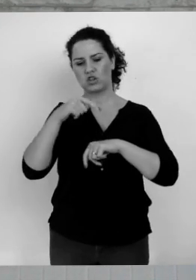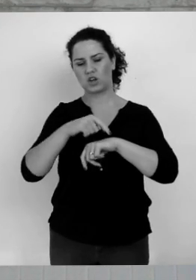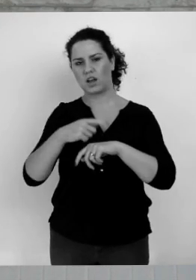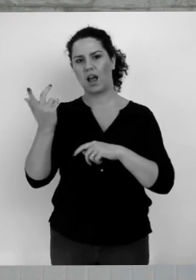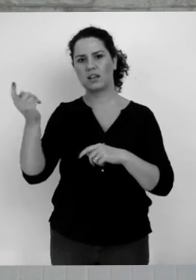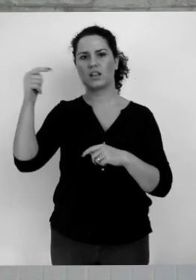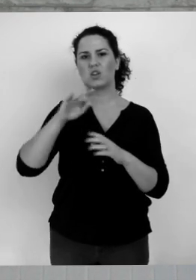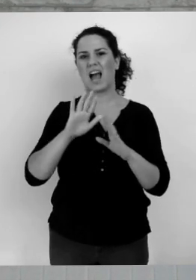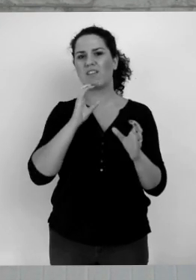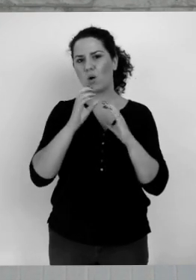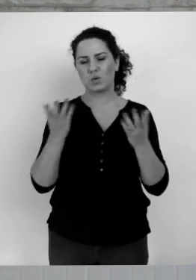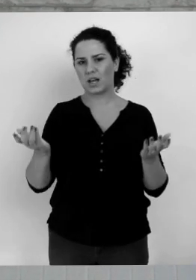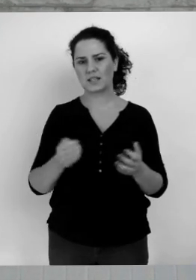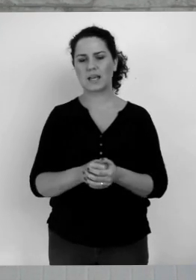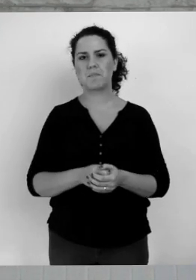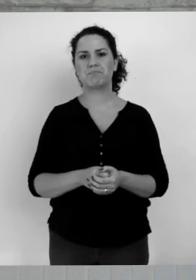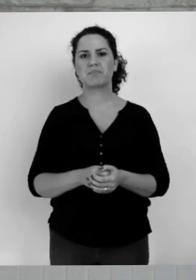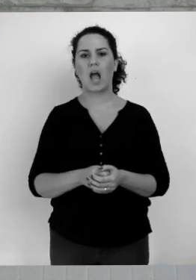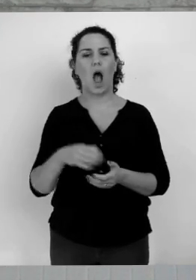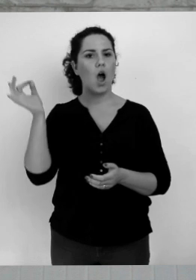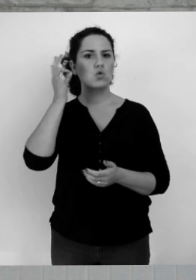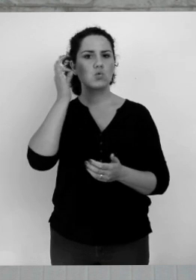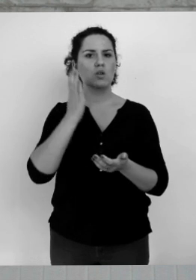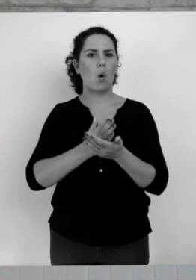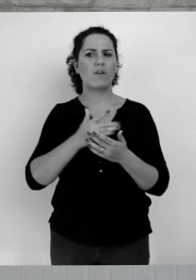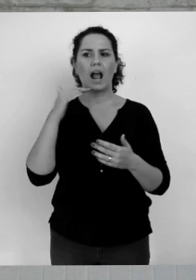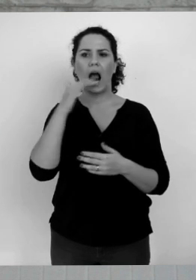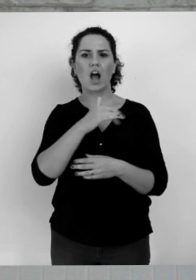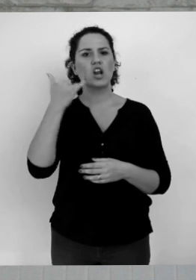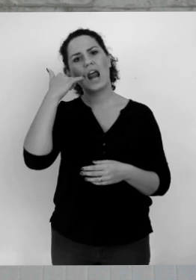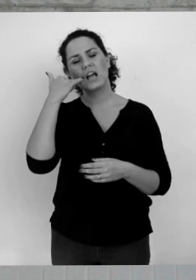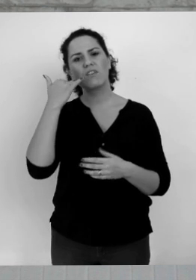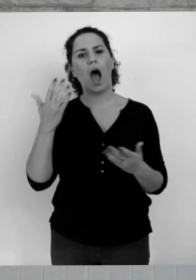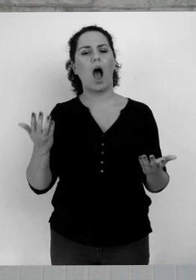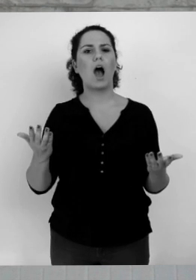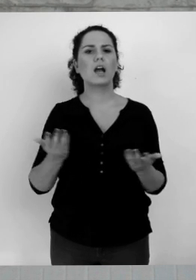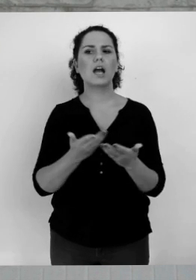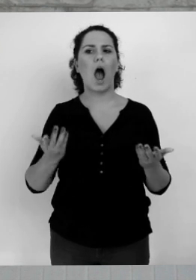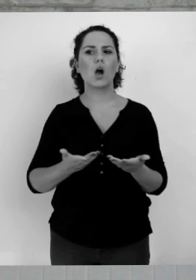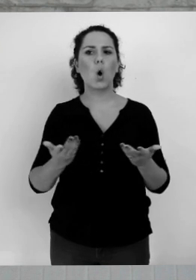takva komunikacija. Čujućima je uvijek lakše nazvati, a kako su